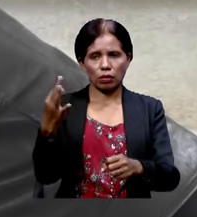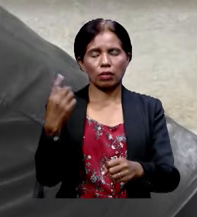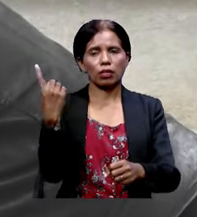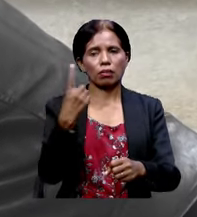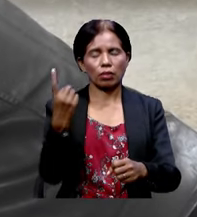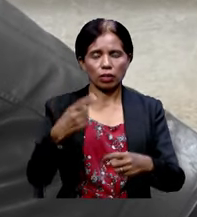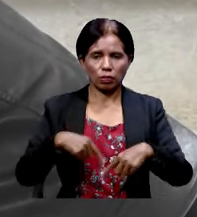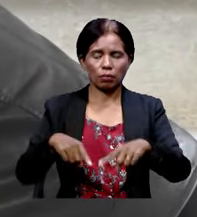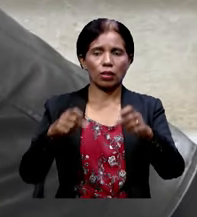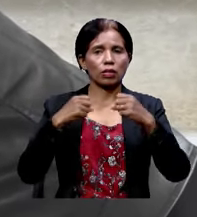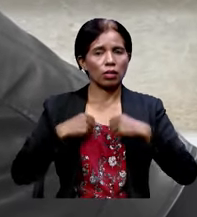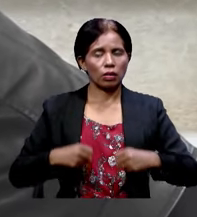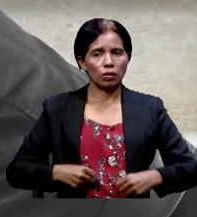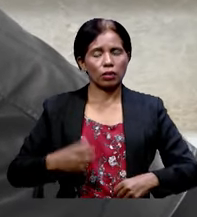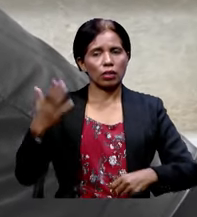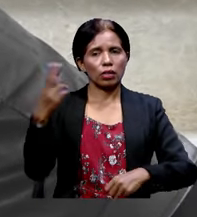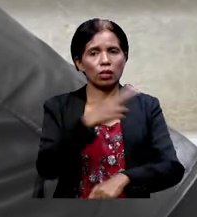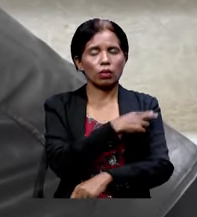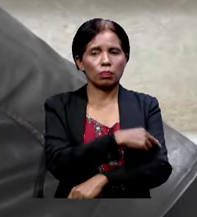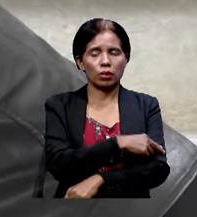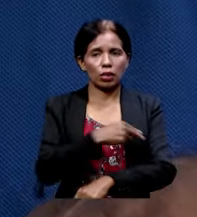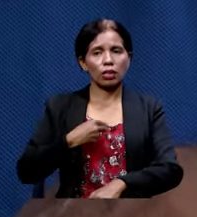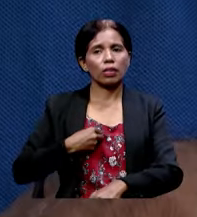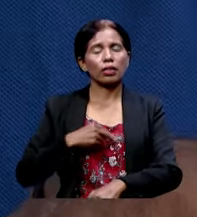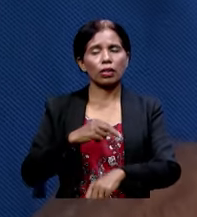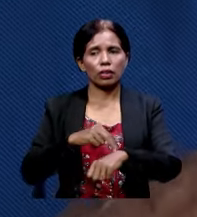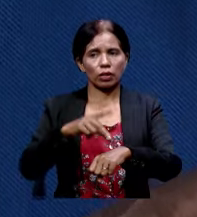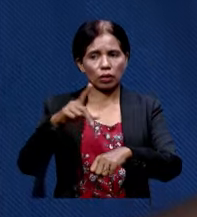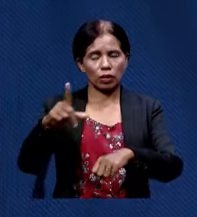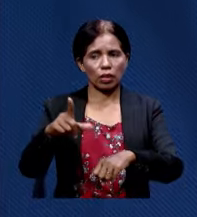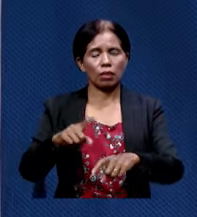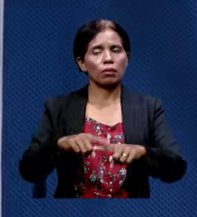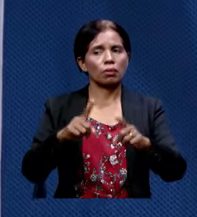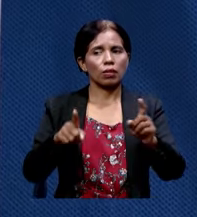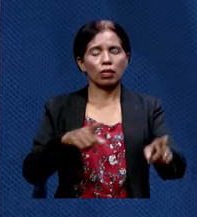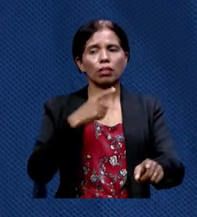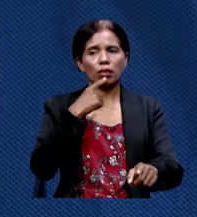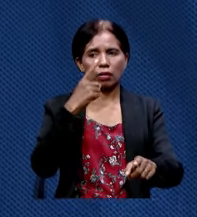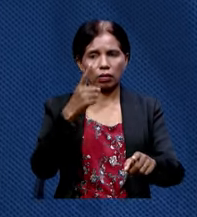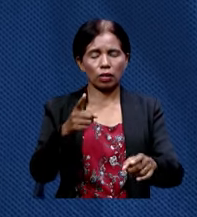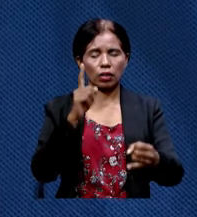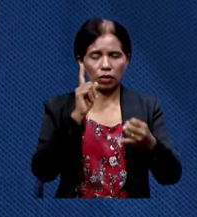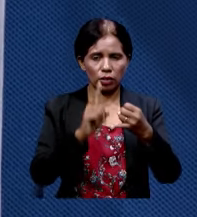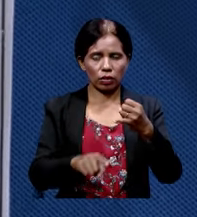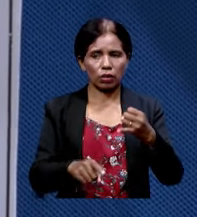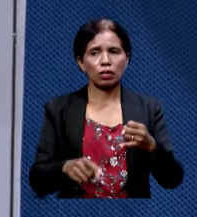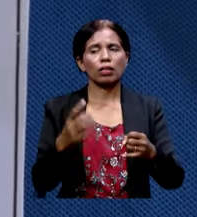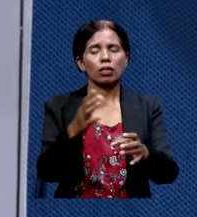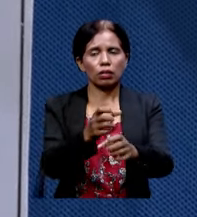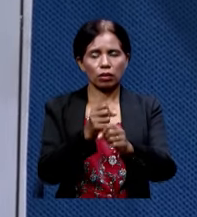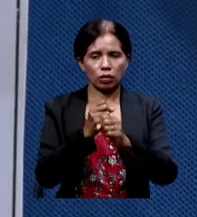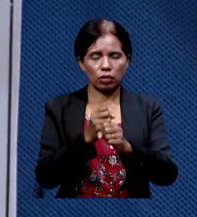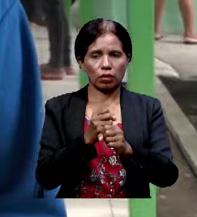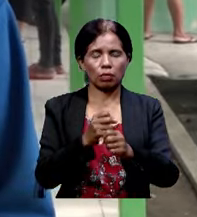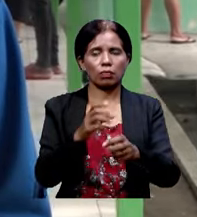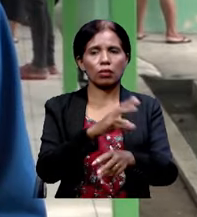halo tratamento saudi i Hospital Nasional u di konsumo ai moruk rutina. Mai be paciente ne aktuir i kusikus ne nia sempre simu receita